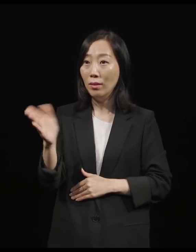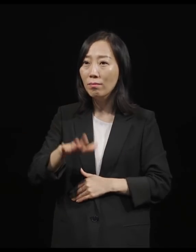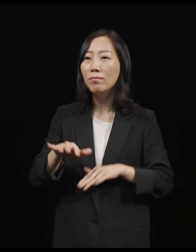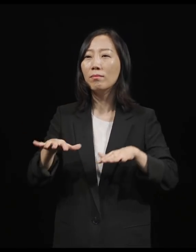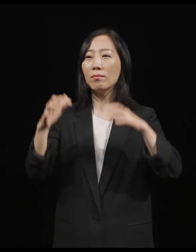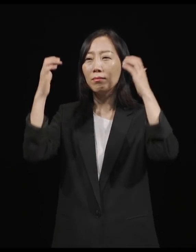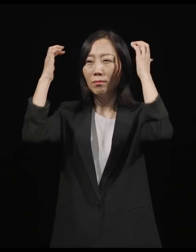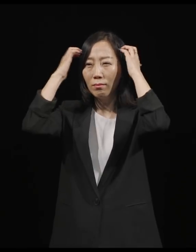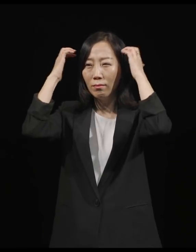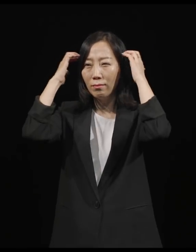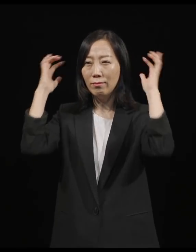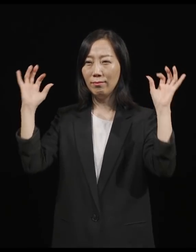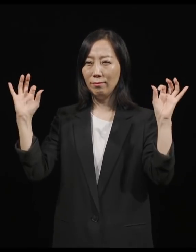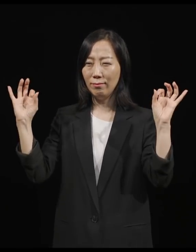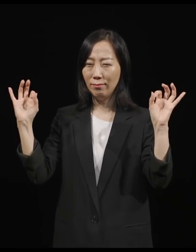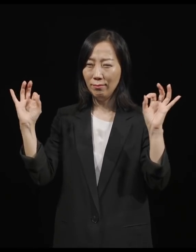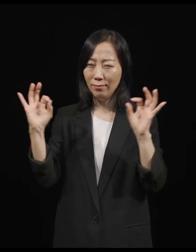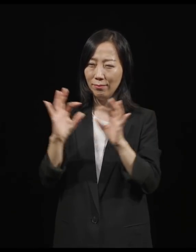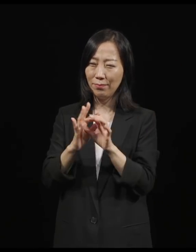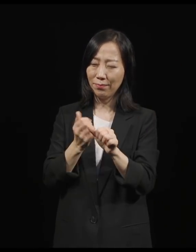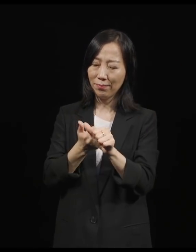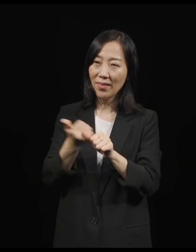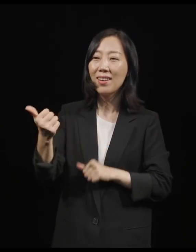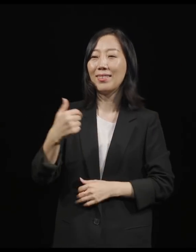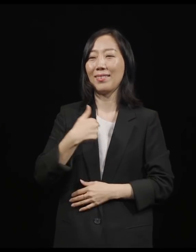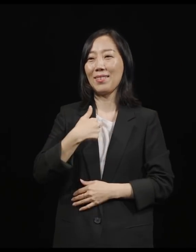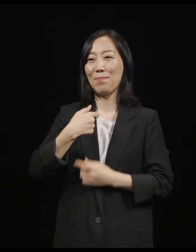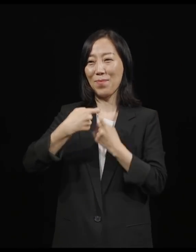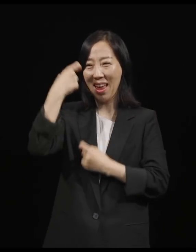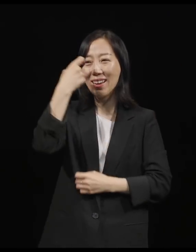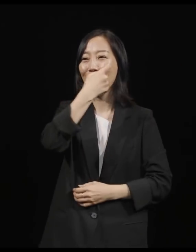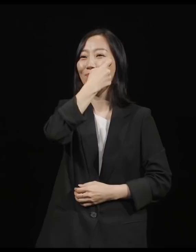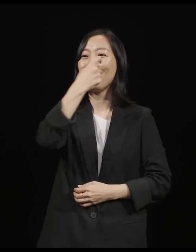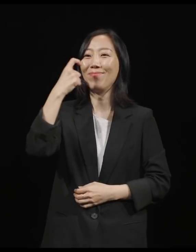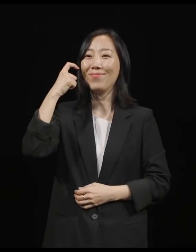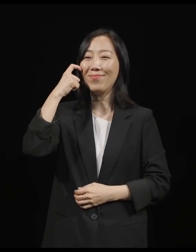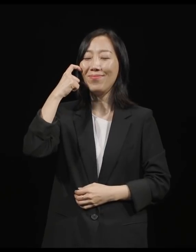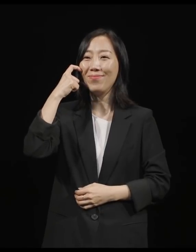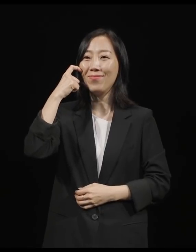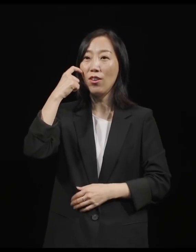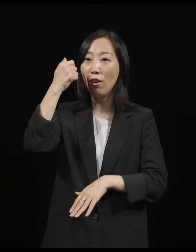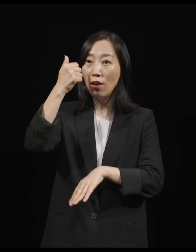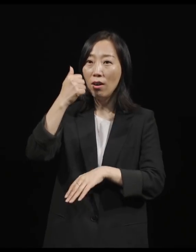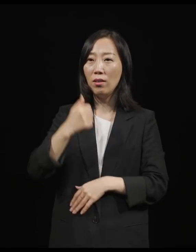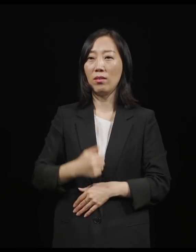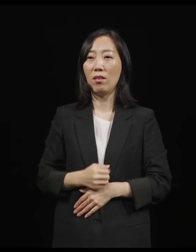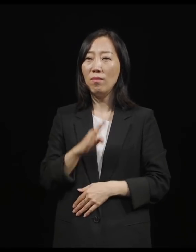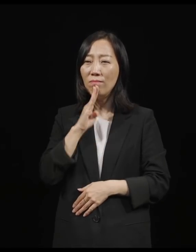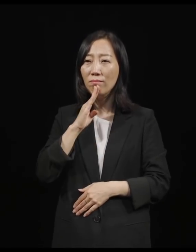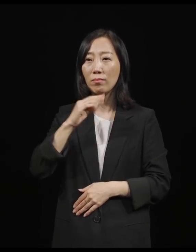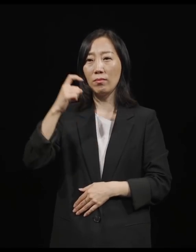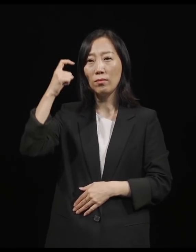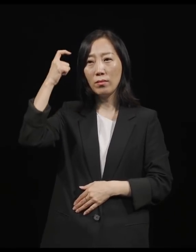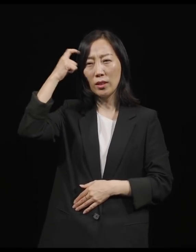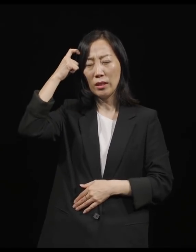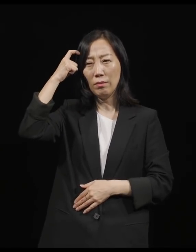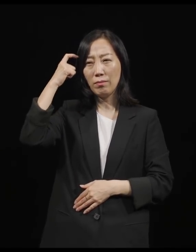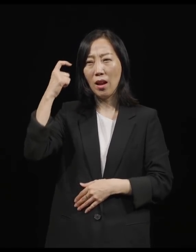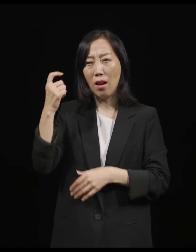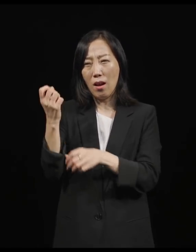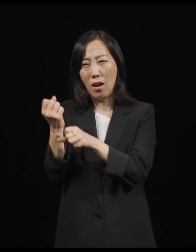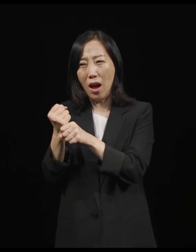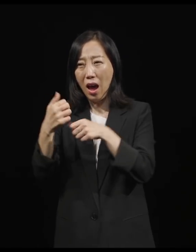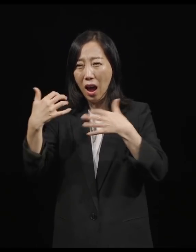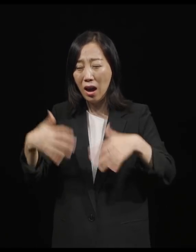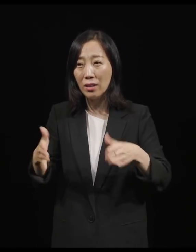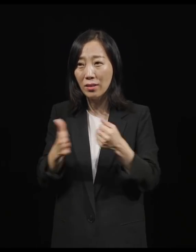고통을 잘 이겨내 왔다는 증거다. 결코 정신력이나 의지가 약해서 이 병을 겪는